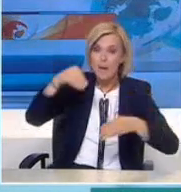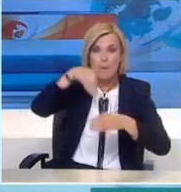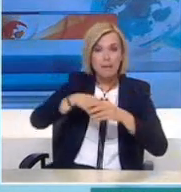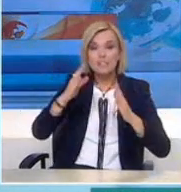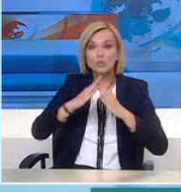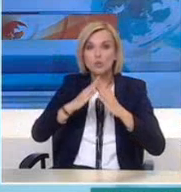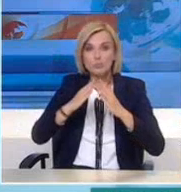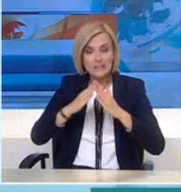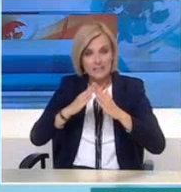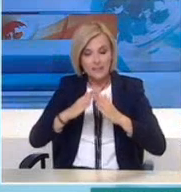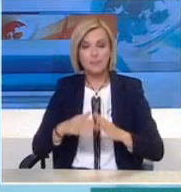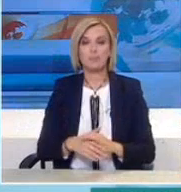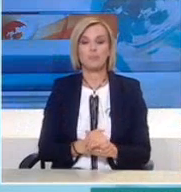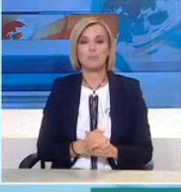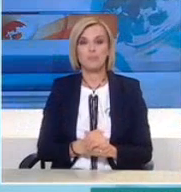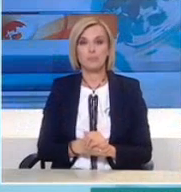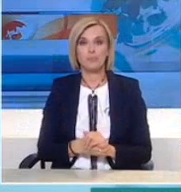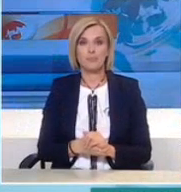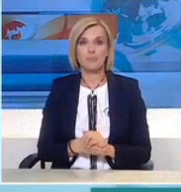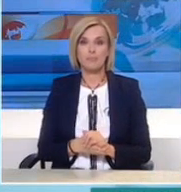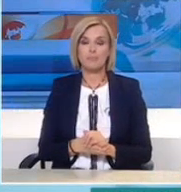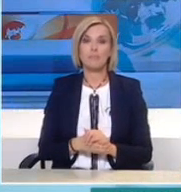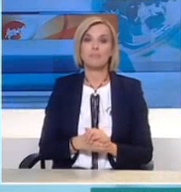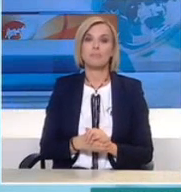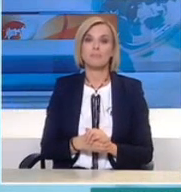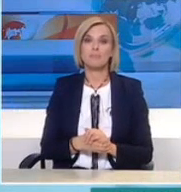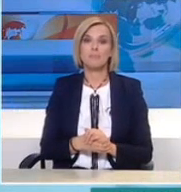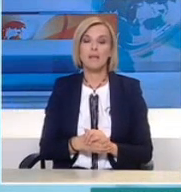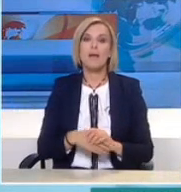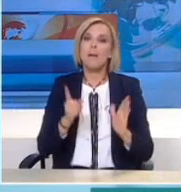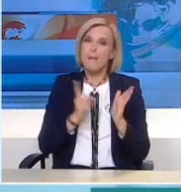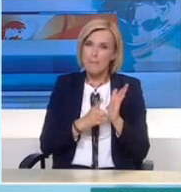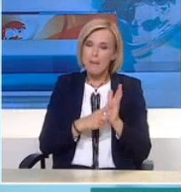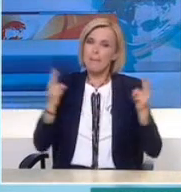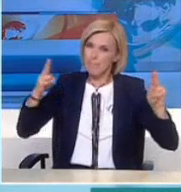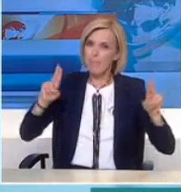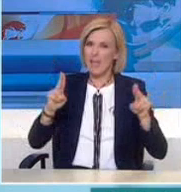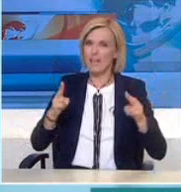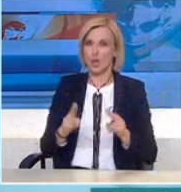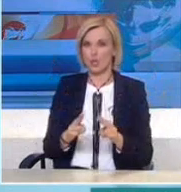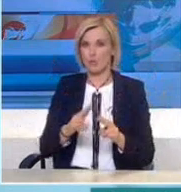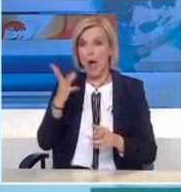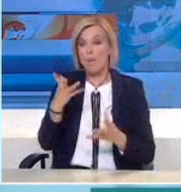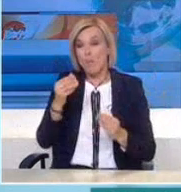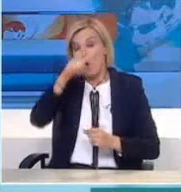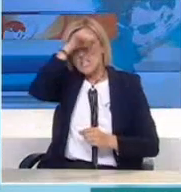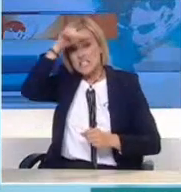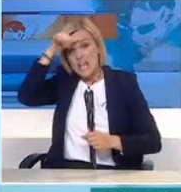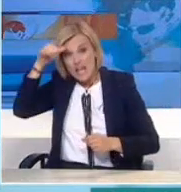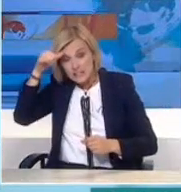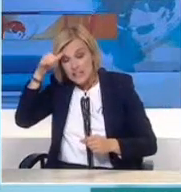έχουμε στο σπίτι μας, τα κλιματιστικά, όπου είναι εφικτό να τίθενται ομοίως εκτός λειτουργίας ή όταν αυτό δεν είναι εφικτό να τίθεται σε συνεχή